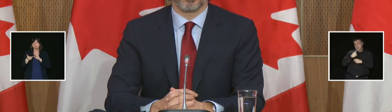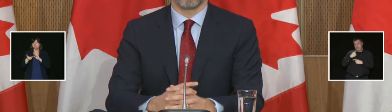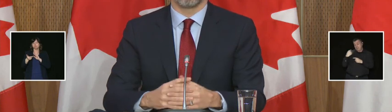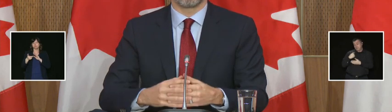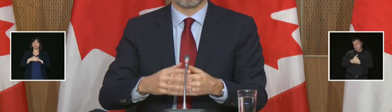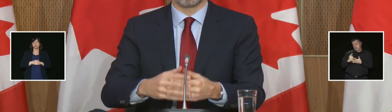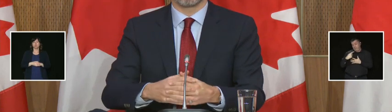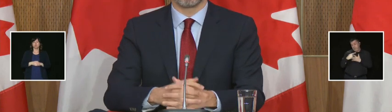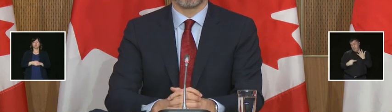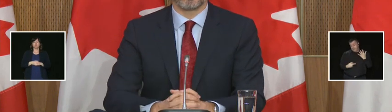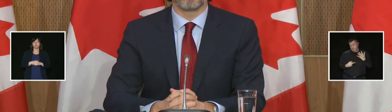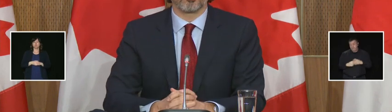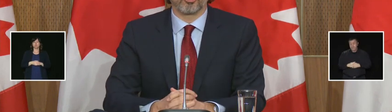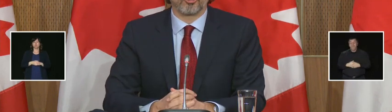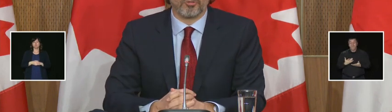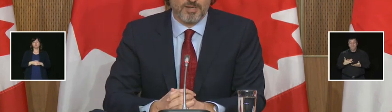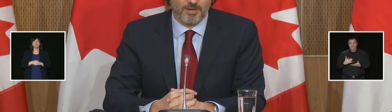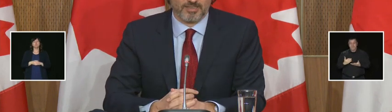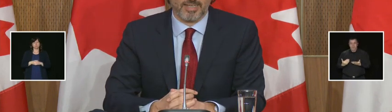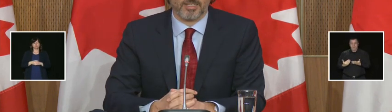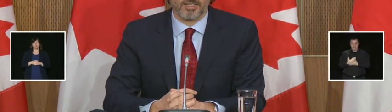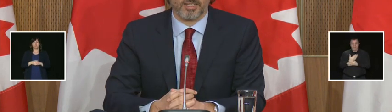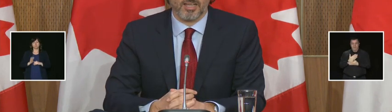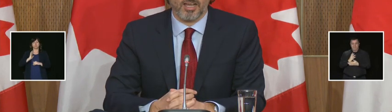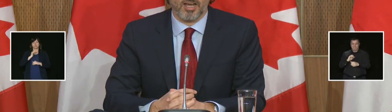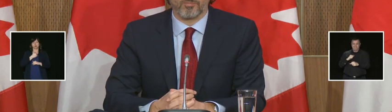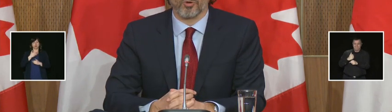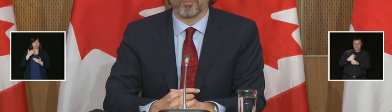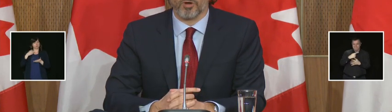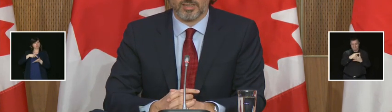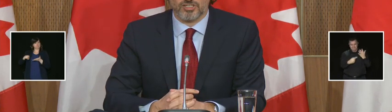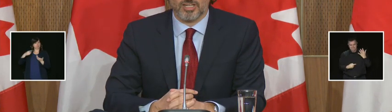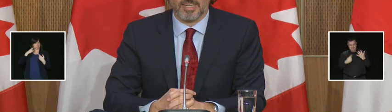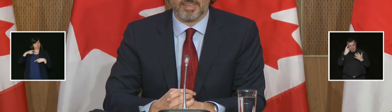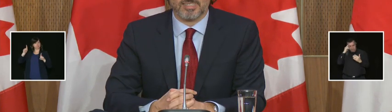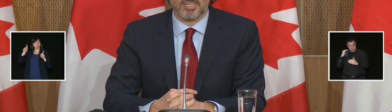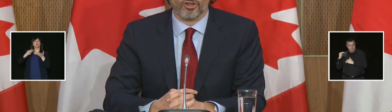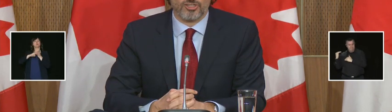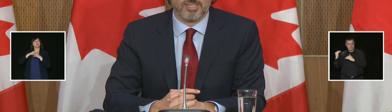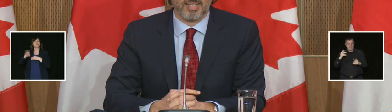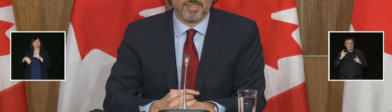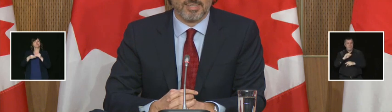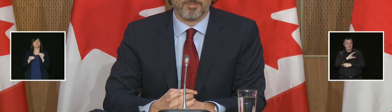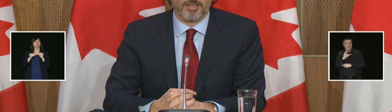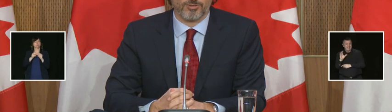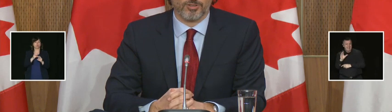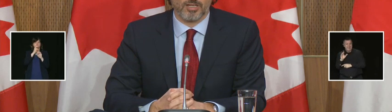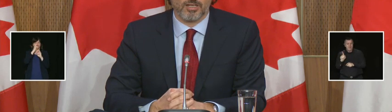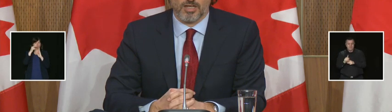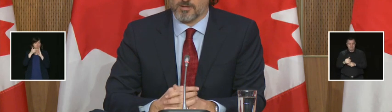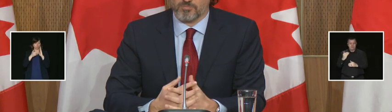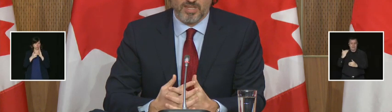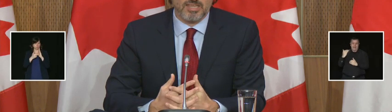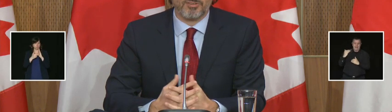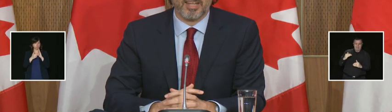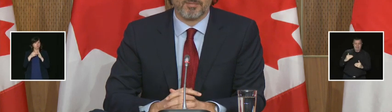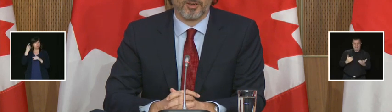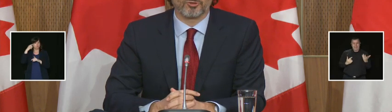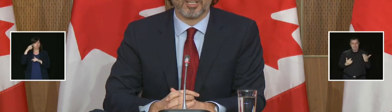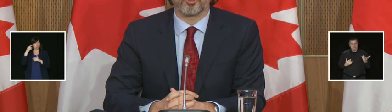à on amène des mesures supplémentaires a pour protéger les canadiens resserrer les armes à feu